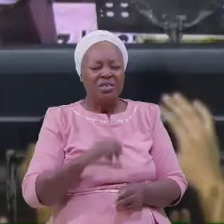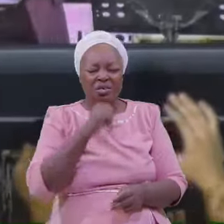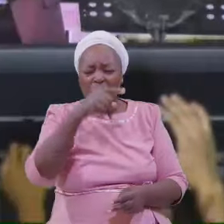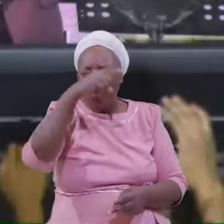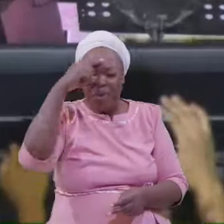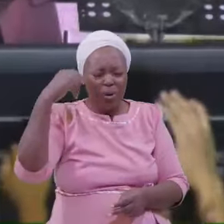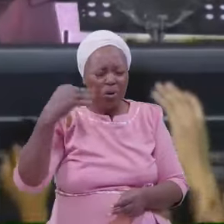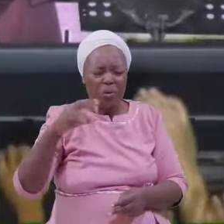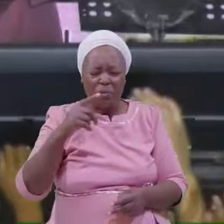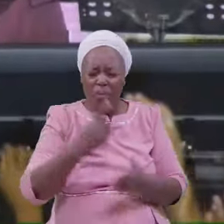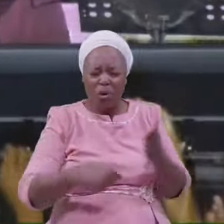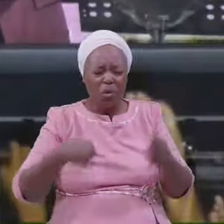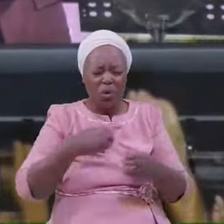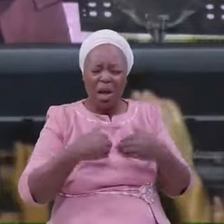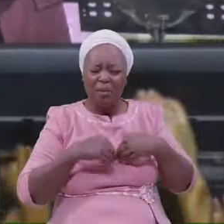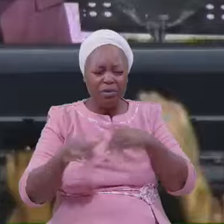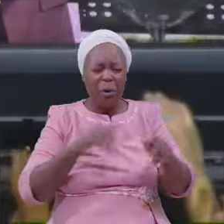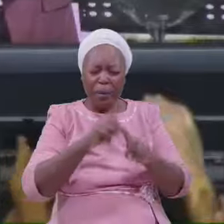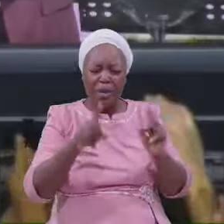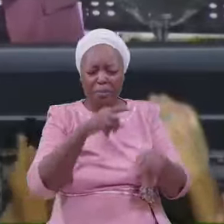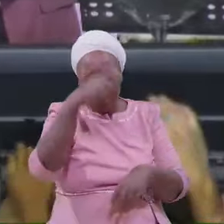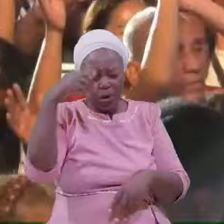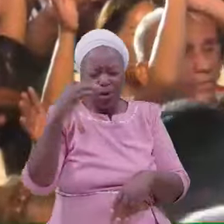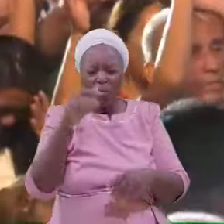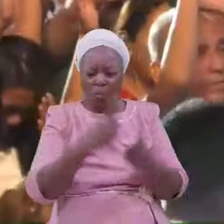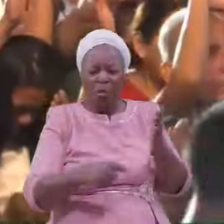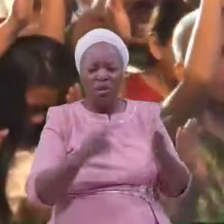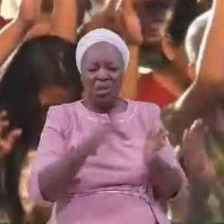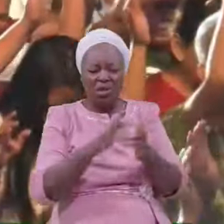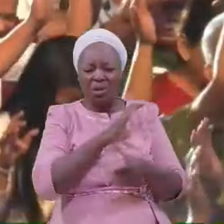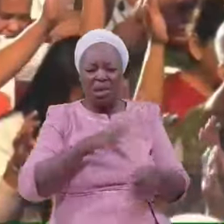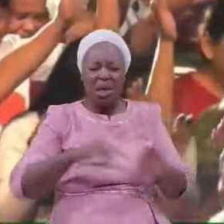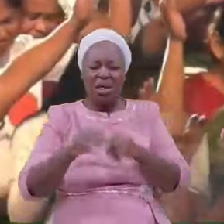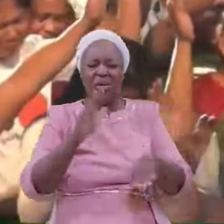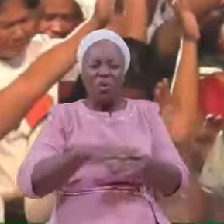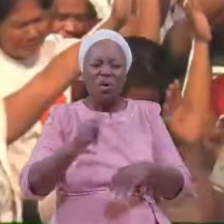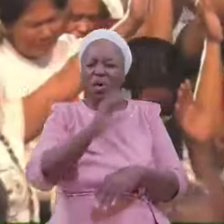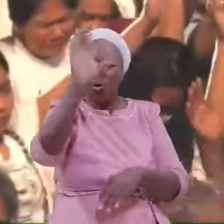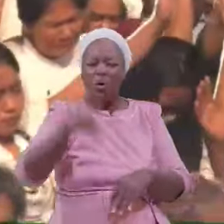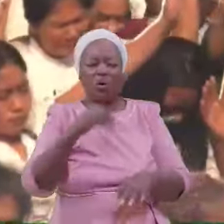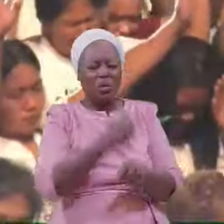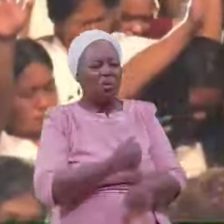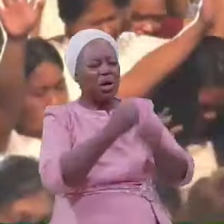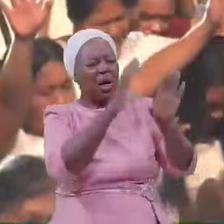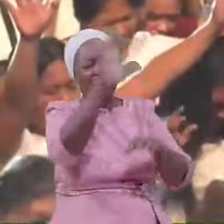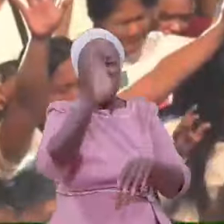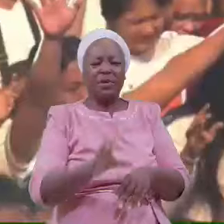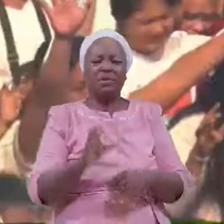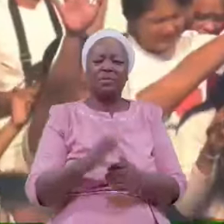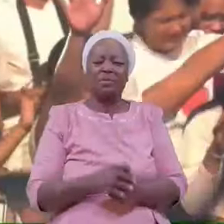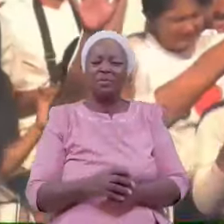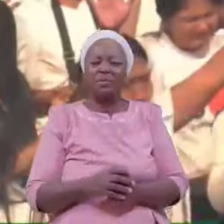what Christ did on the cross of Calvary. Hindi dahil sa anuman ang kaya namin